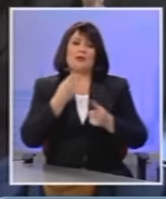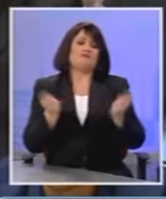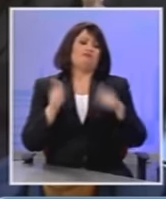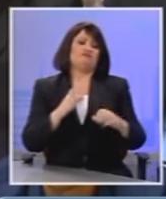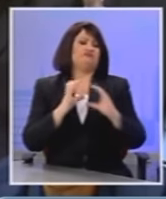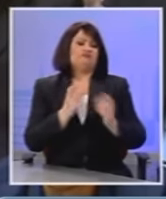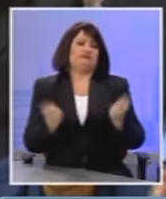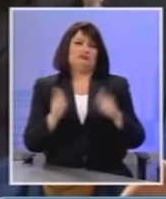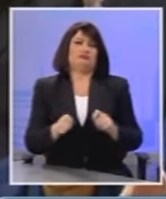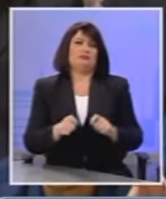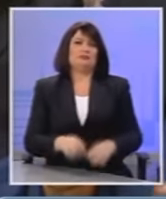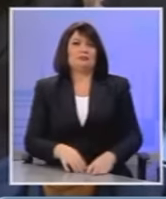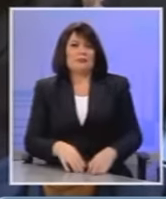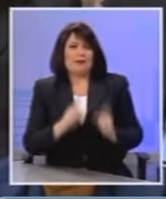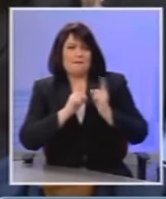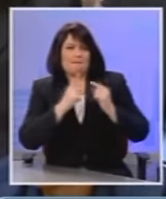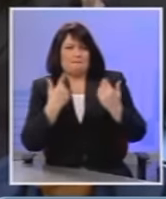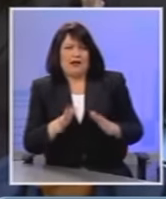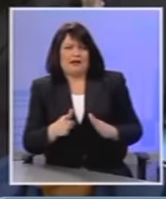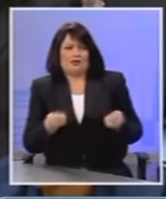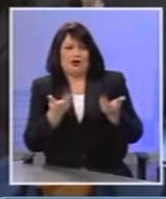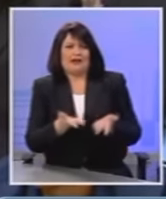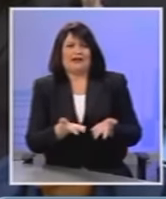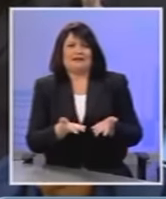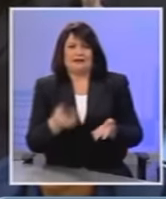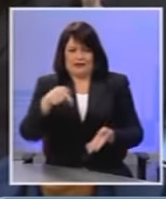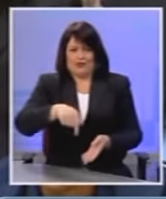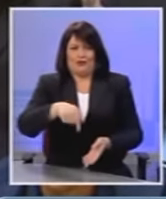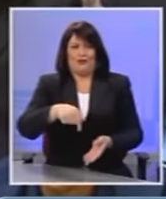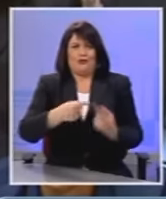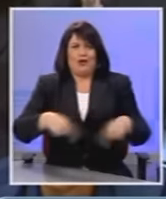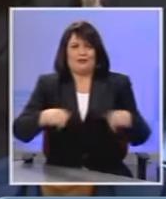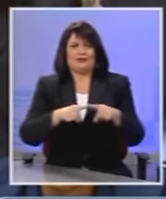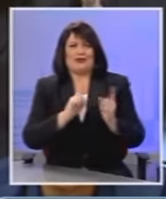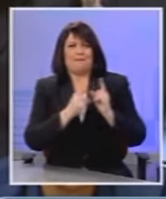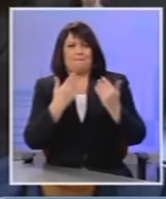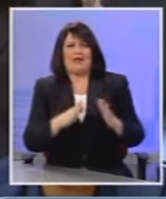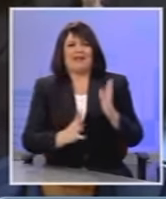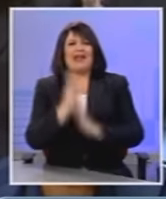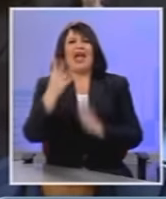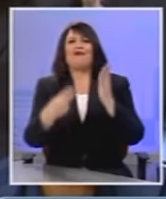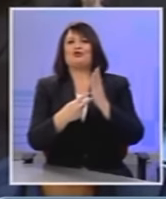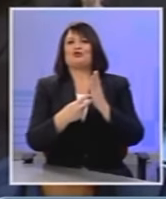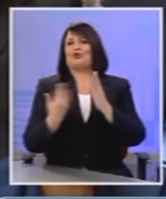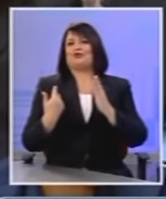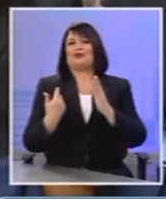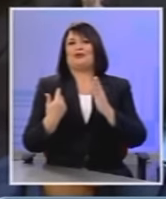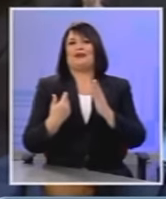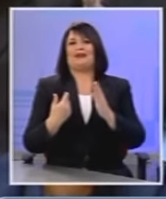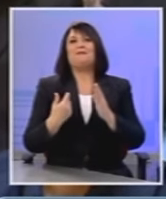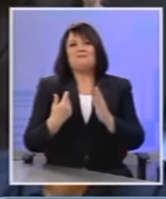Δημοκρατίας. Μα την κάνατε τη συνεννόηση. Εδώ, σε αυτήν εδώ την αίθουσα, στις 14 Αυγούστου του